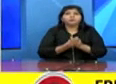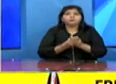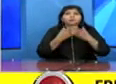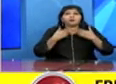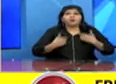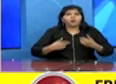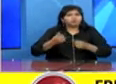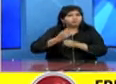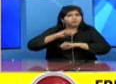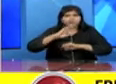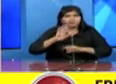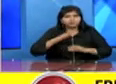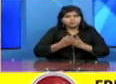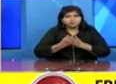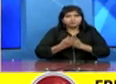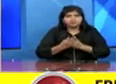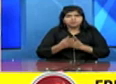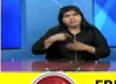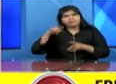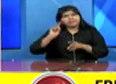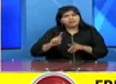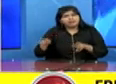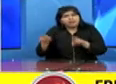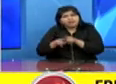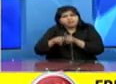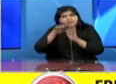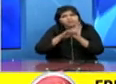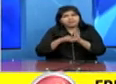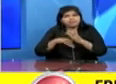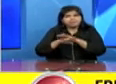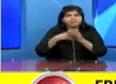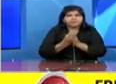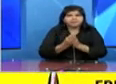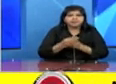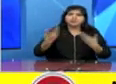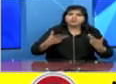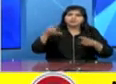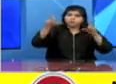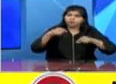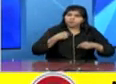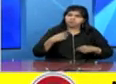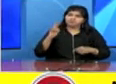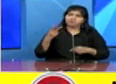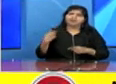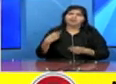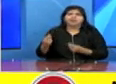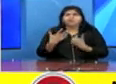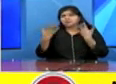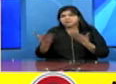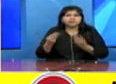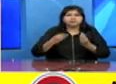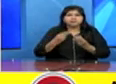तोड़ना चाहता, नियम नहीं तोड़ना चाहता, लेकिन कुछ लोग ऐसा कर रहे हैं